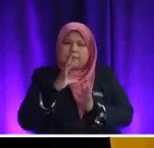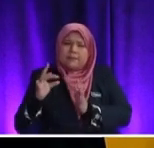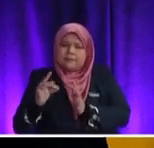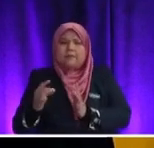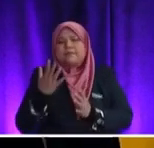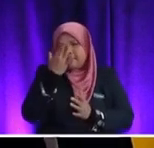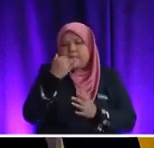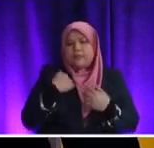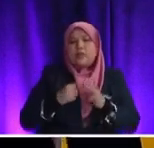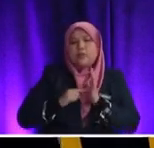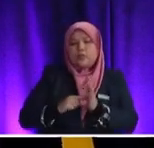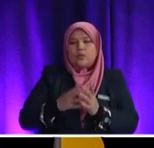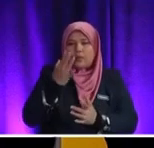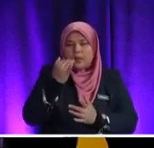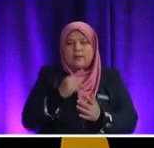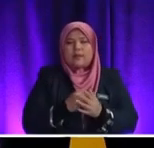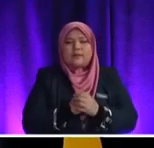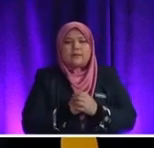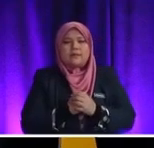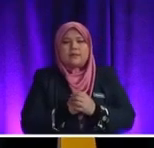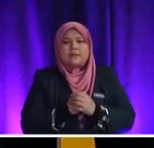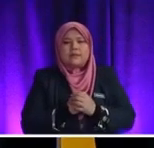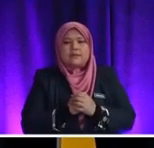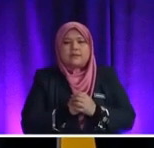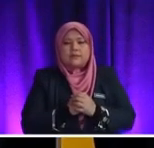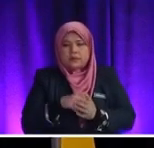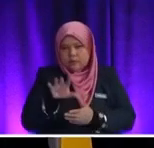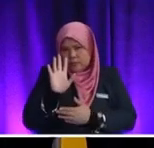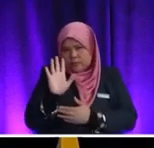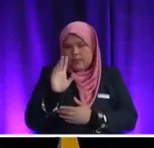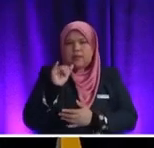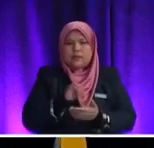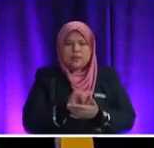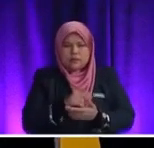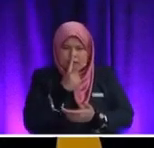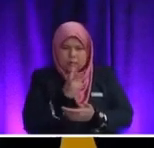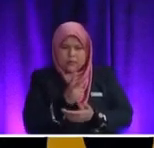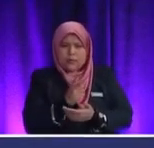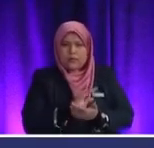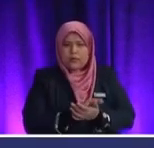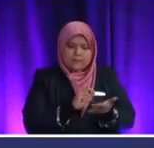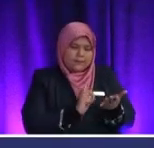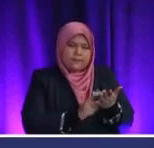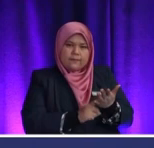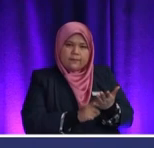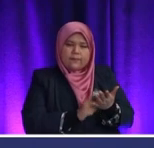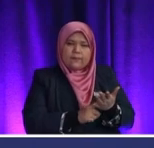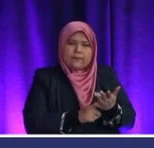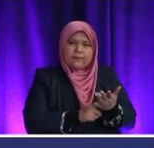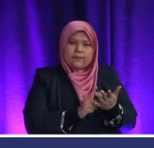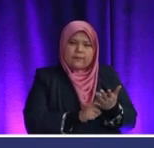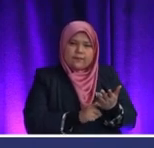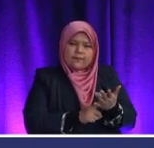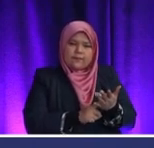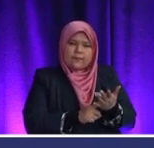nanti saya akan tunjukan Kenapa Oke sementara itu juga kita lihat kepada perbincangan hasil daripada yang